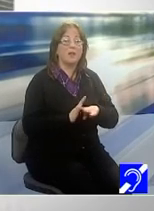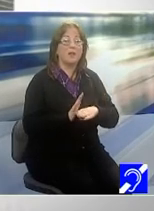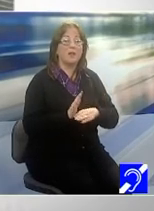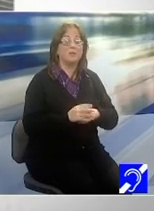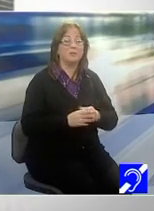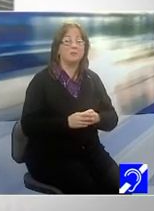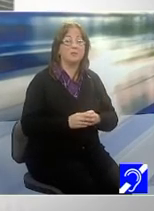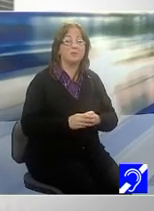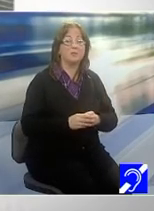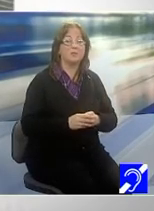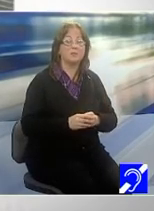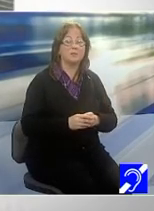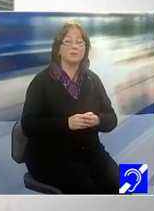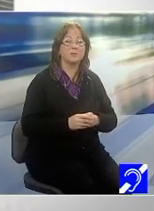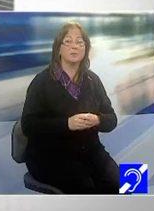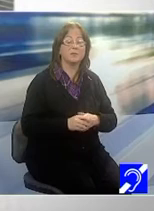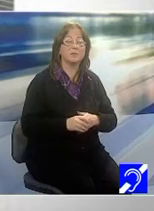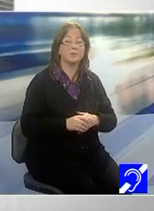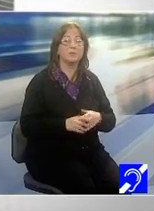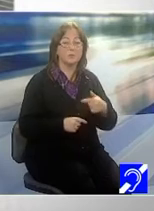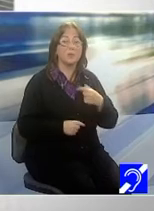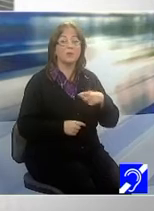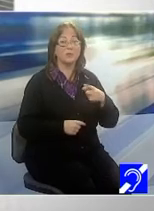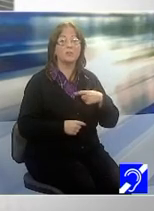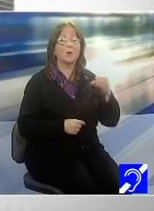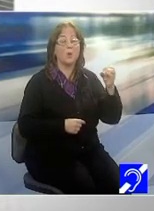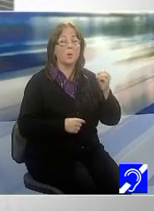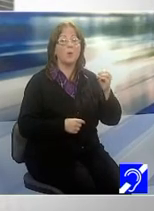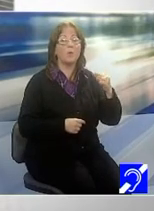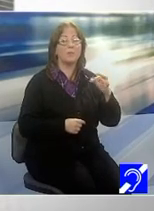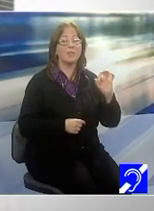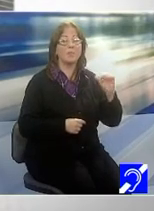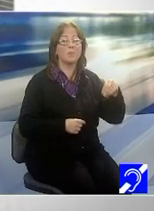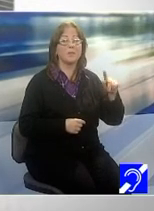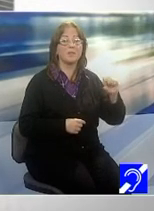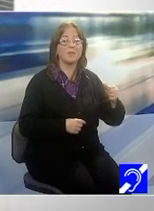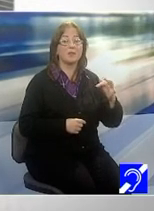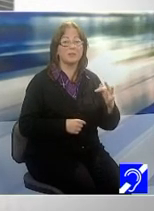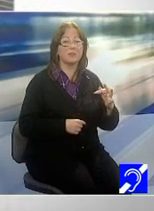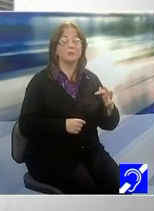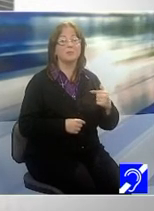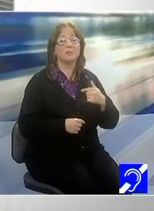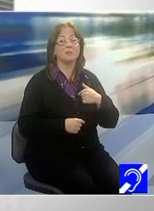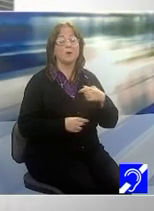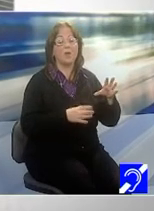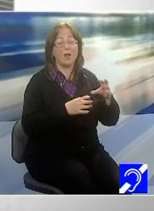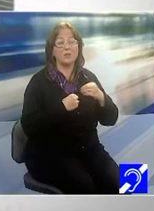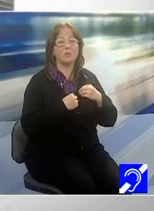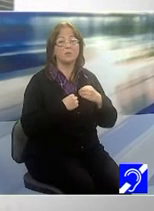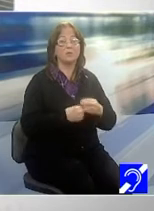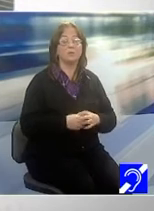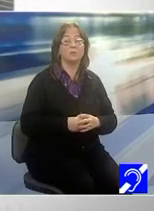cum să dau răspunsul și nu sunt exagerat de optimist și să spun că acest guvern va fi grozav. Eu am spus de la început, mi-asum acest optimism pentru că nu avem de ales.